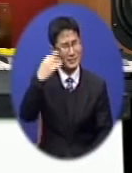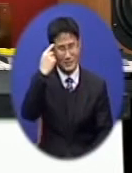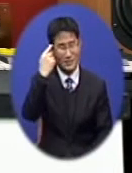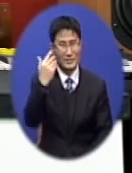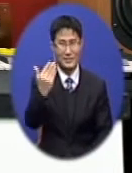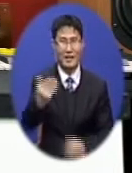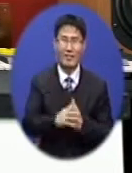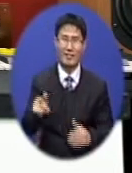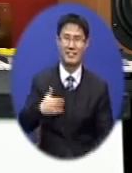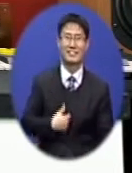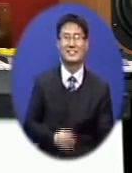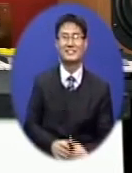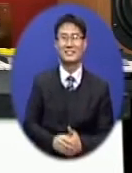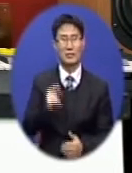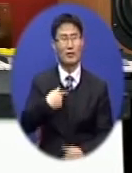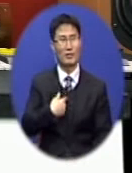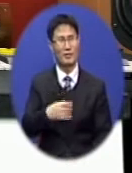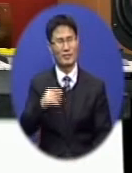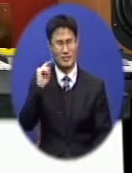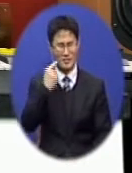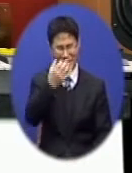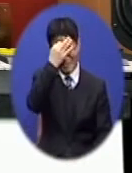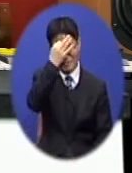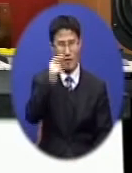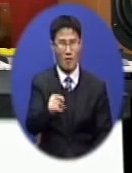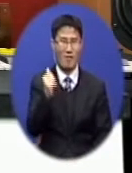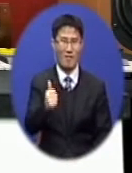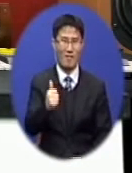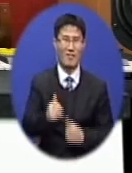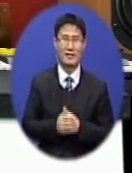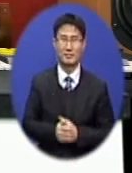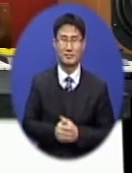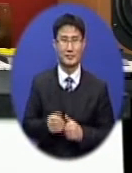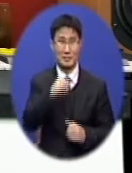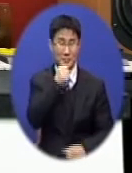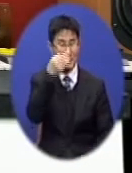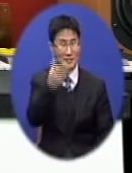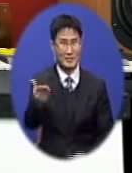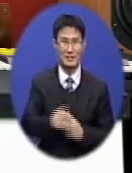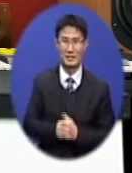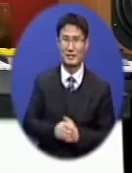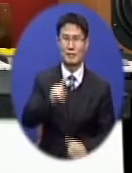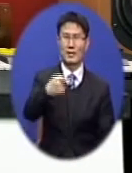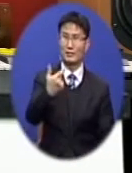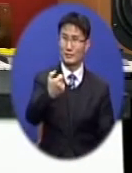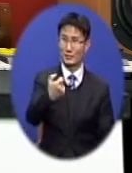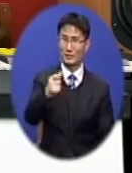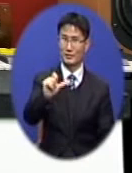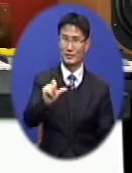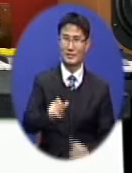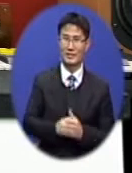아세요? 이야, 예술입니다, 예술. 네. 몇 편나 받으셨을까요? 보여주세요. 뱅,